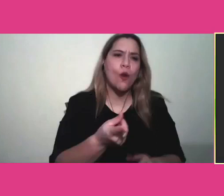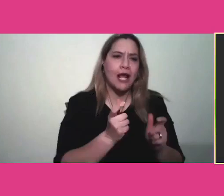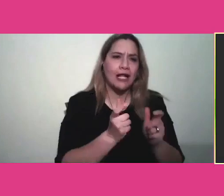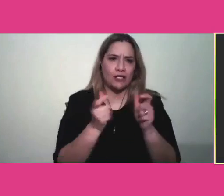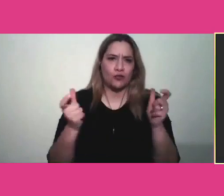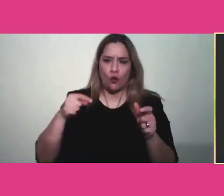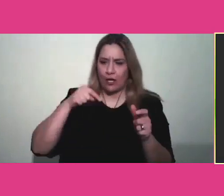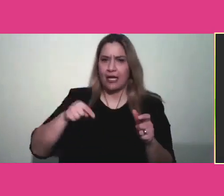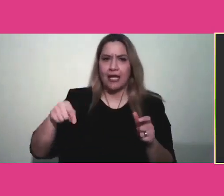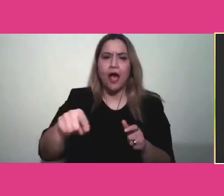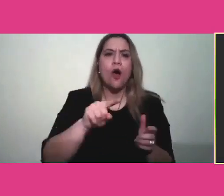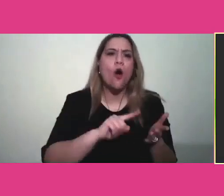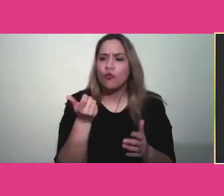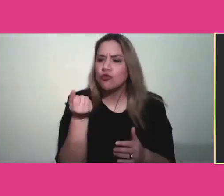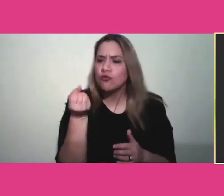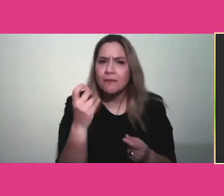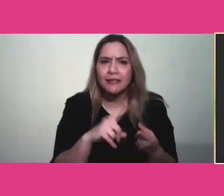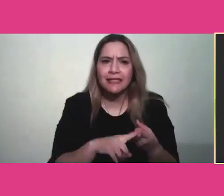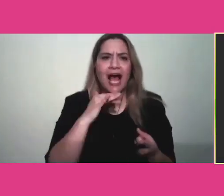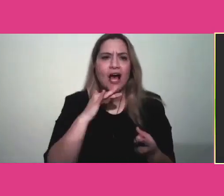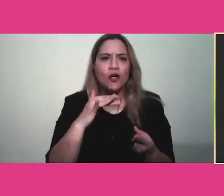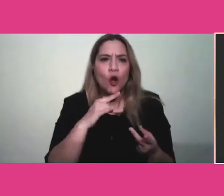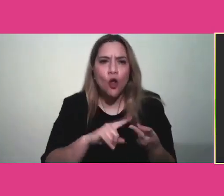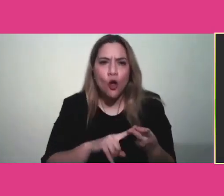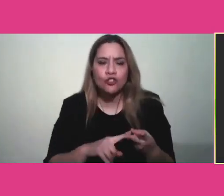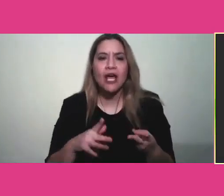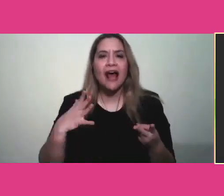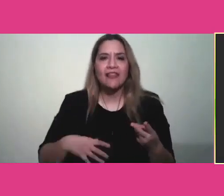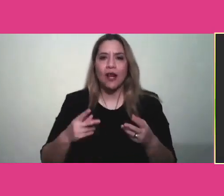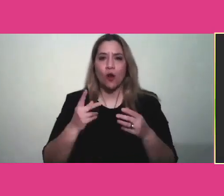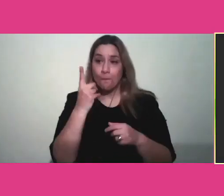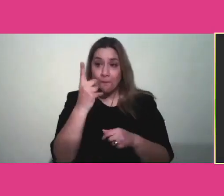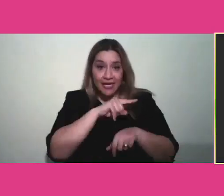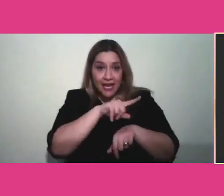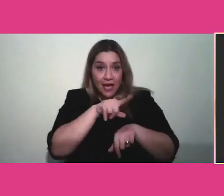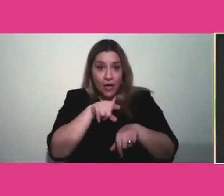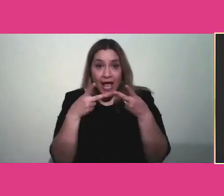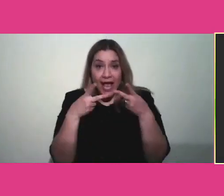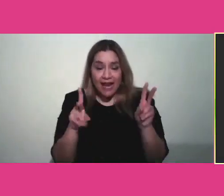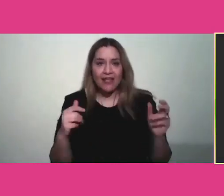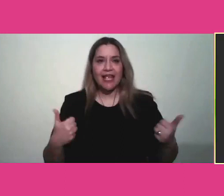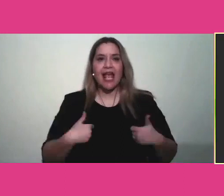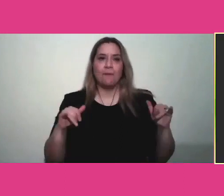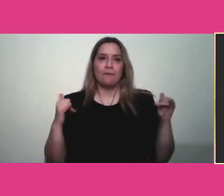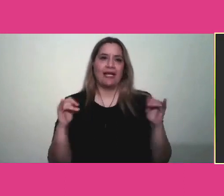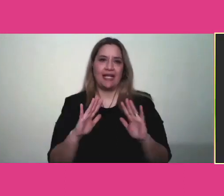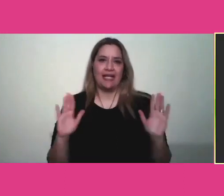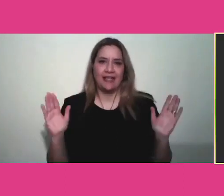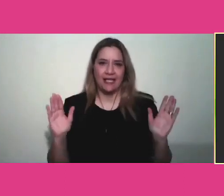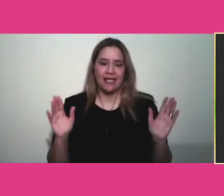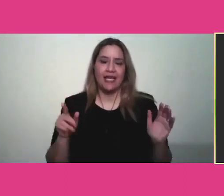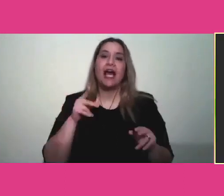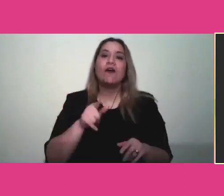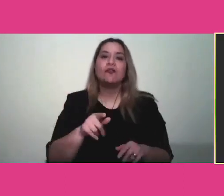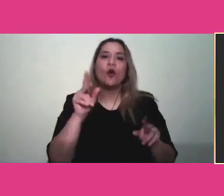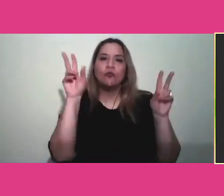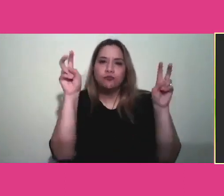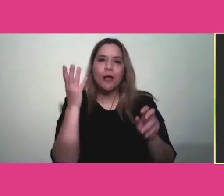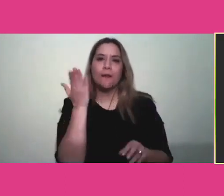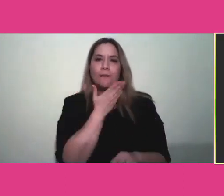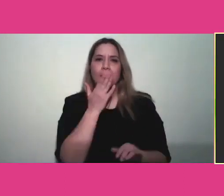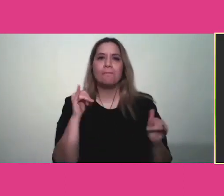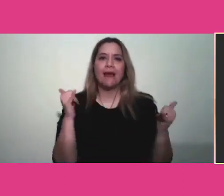όπως έχουν τα μαθηματικά, όπως έχουν τη γλώσσα, να έχουν μια ελεύθερη ώρα από το δημοτικό να ξεκινάει και να είναι το μάθημα του παιχνιδιού.